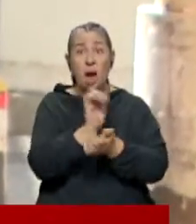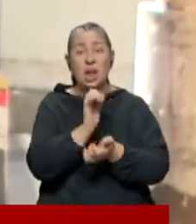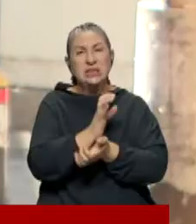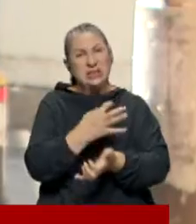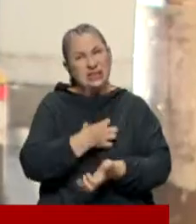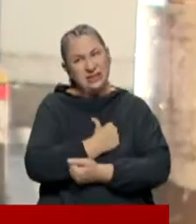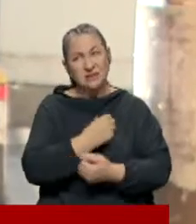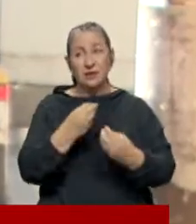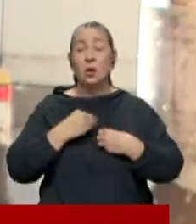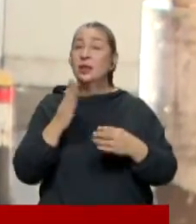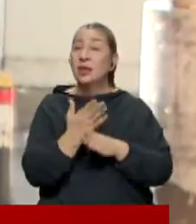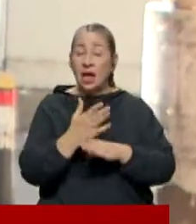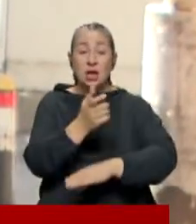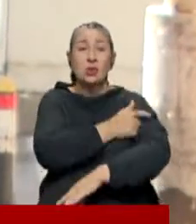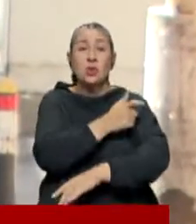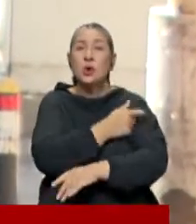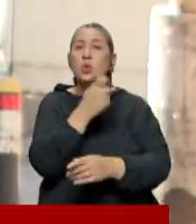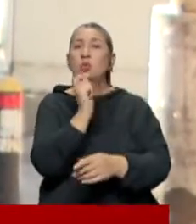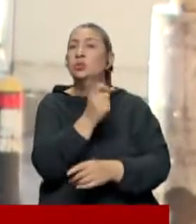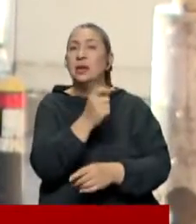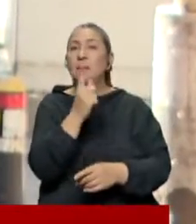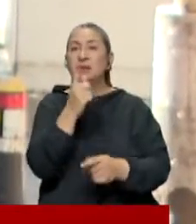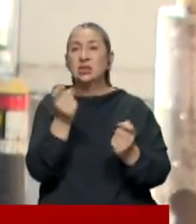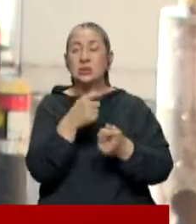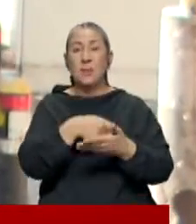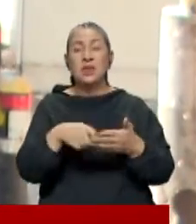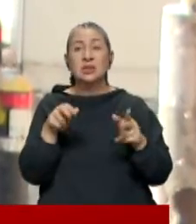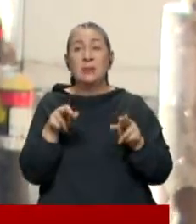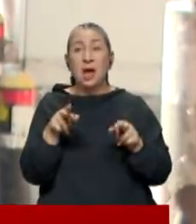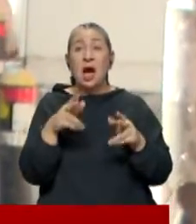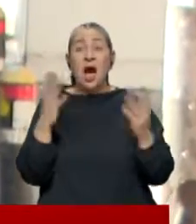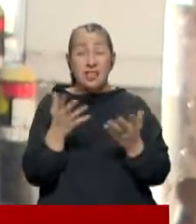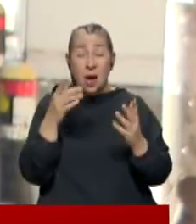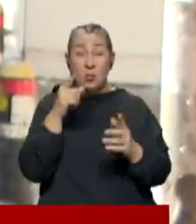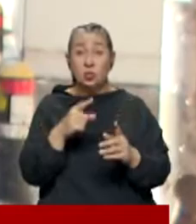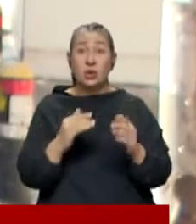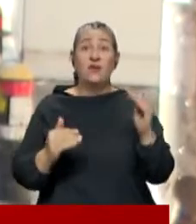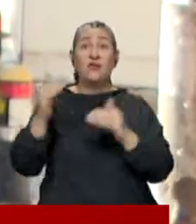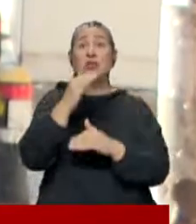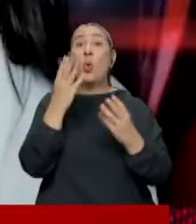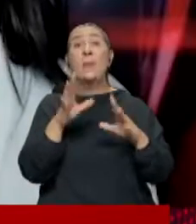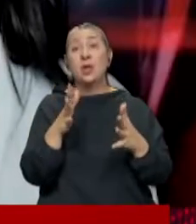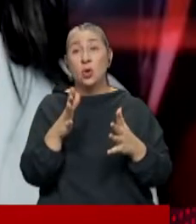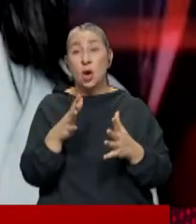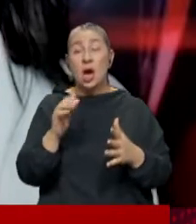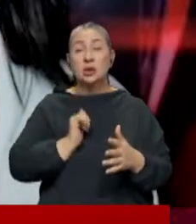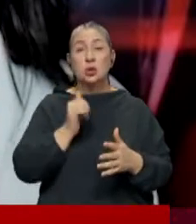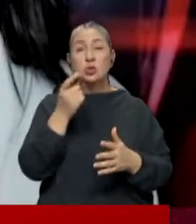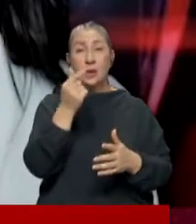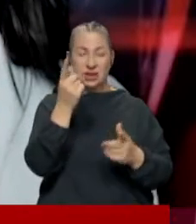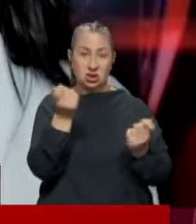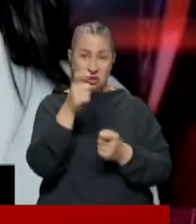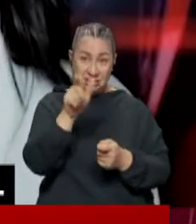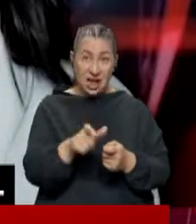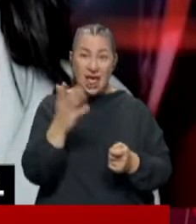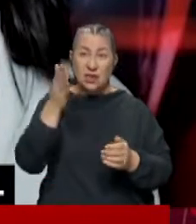bütçesini zorluyor. Çünkü kreş ücretleri neredeyse bir çalışanın maaşı kadar, hatta bunun da üzerinde olabiliyor. Asgari ücretli bir çalışanın